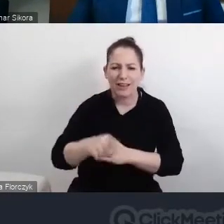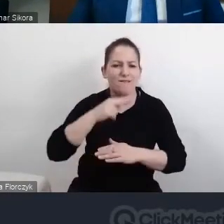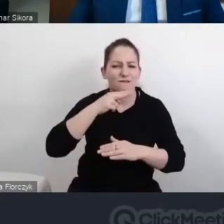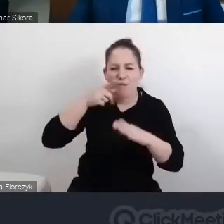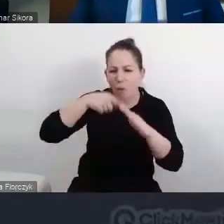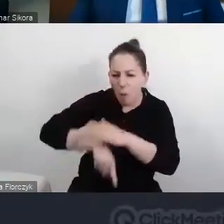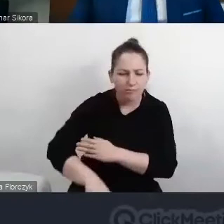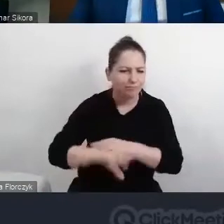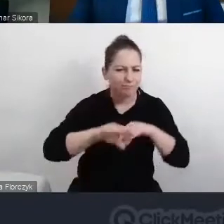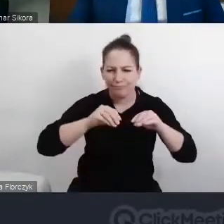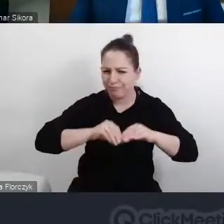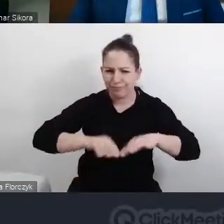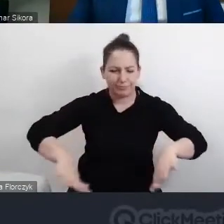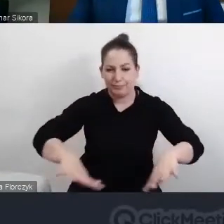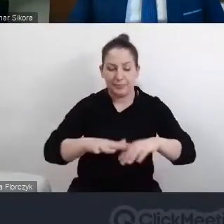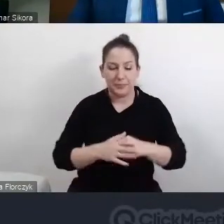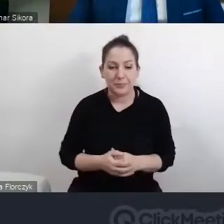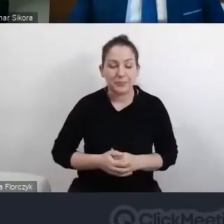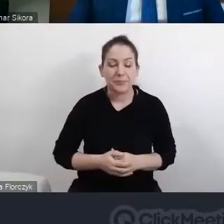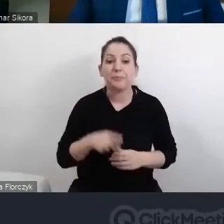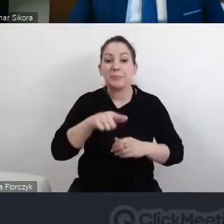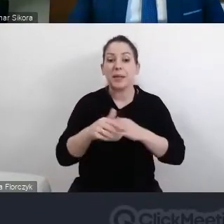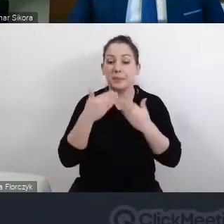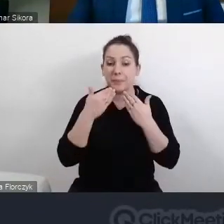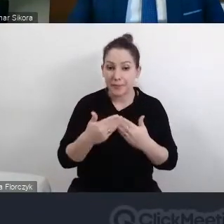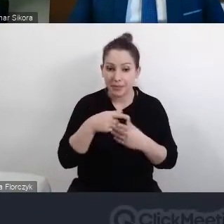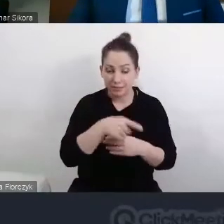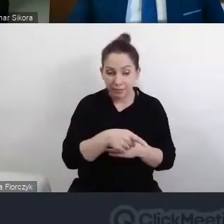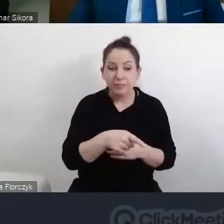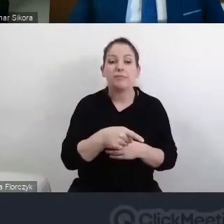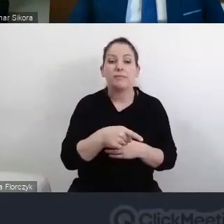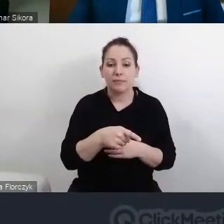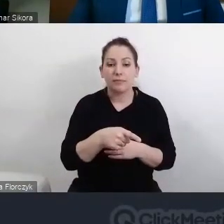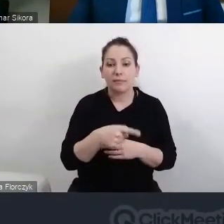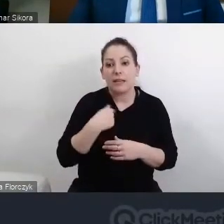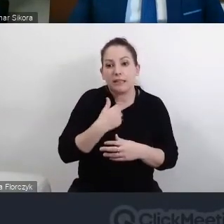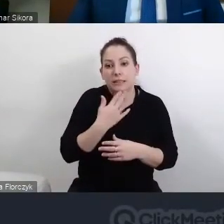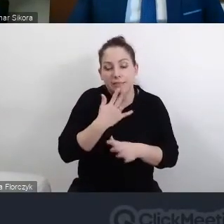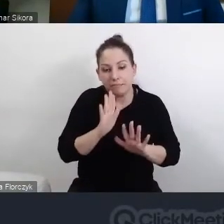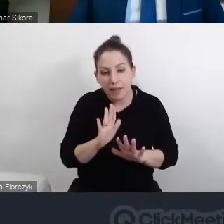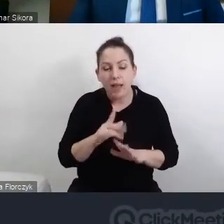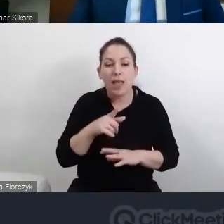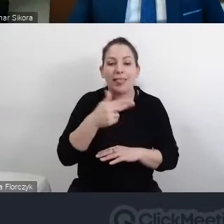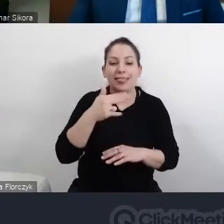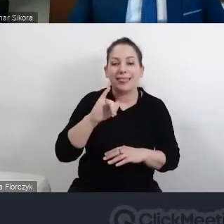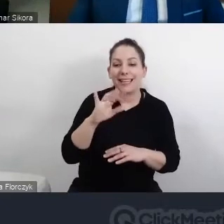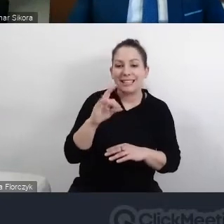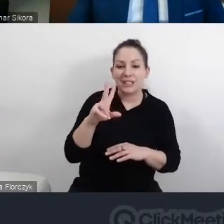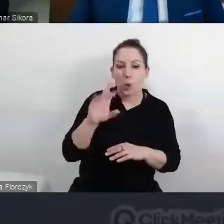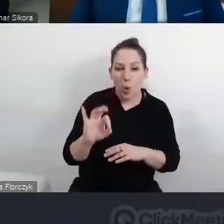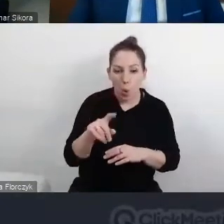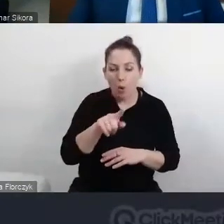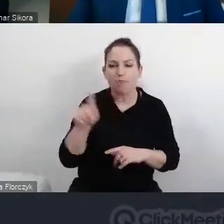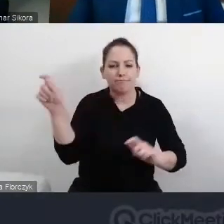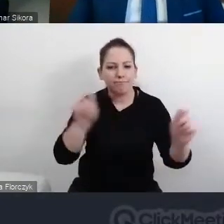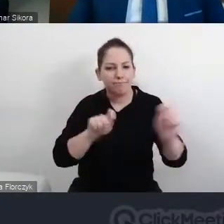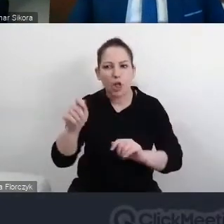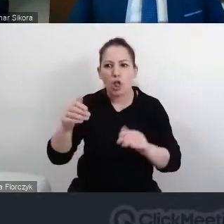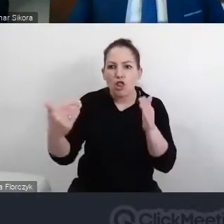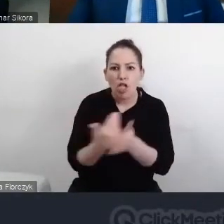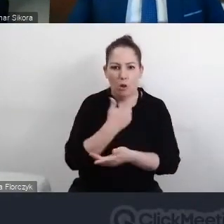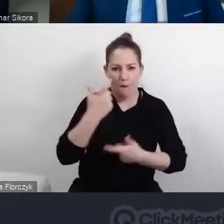wodociągową. To spowoduje, tak liczymy, że do Niska przybędą nowe